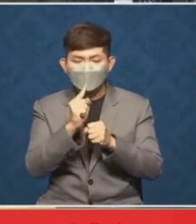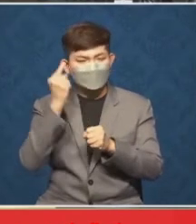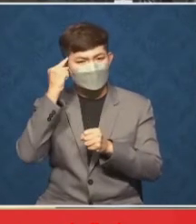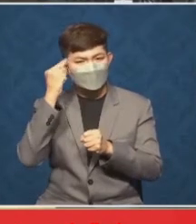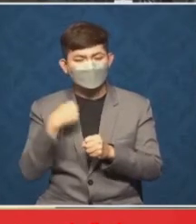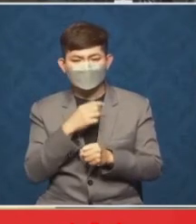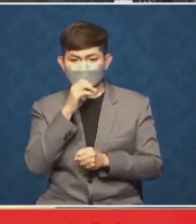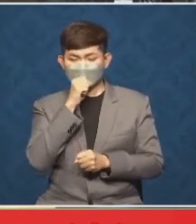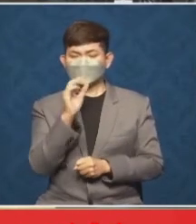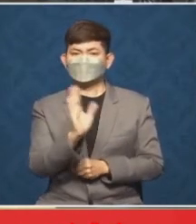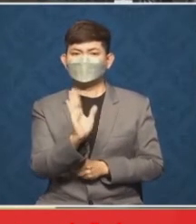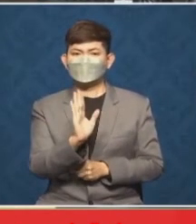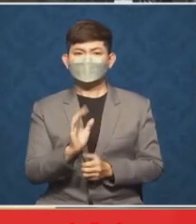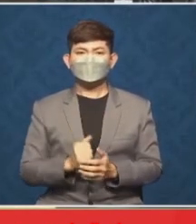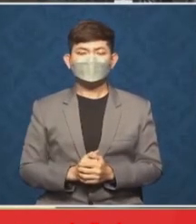ดบัง